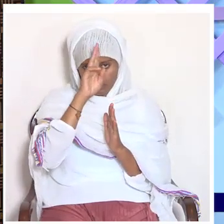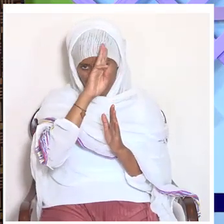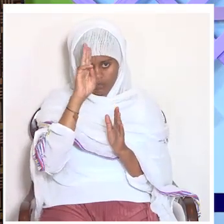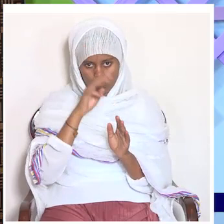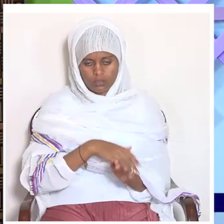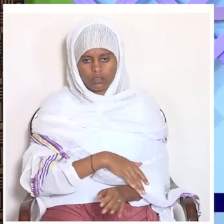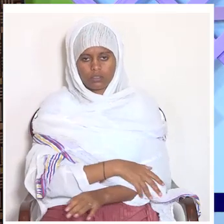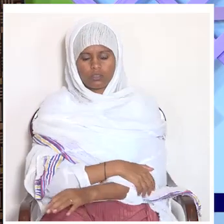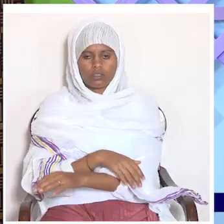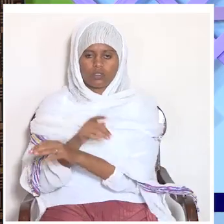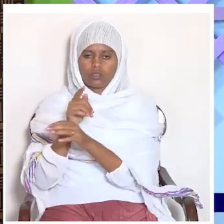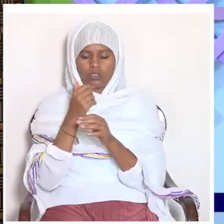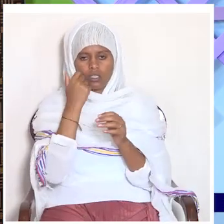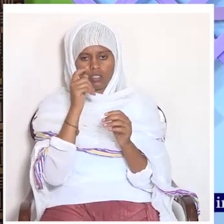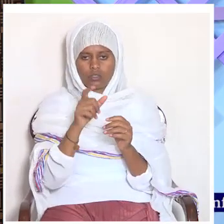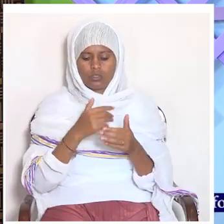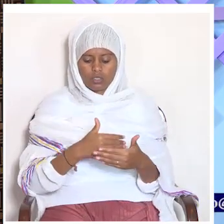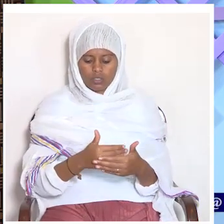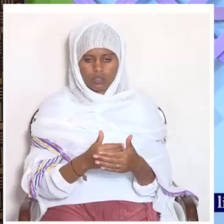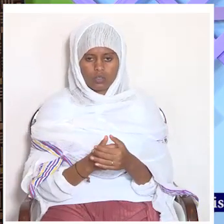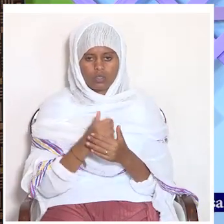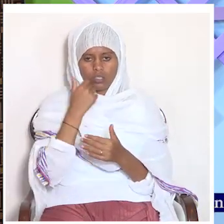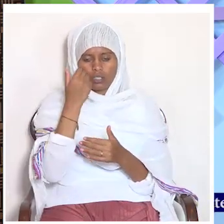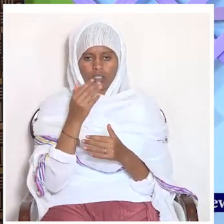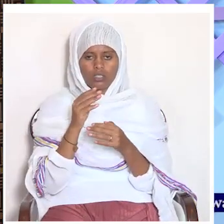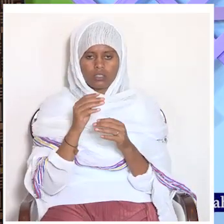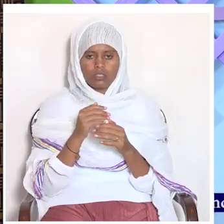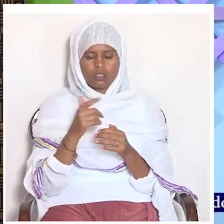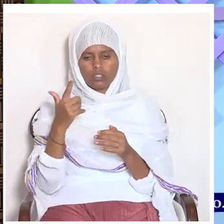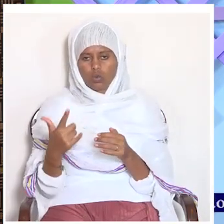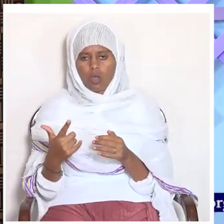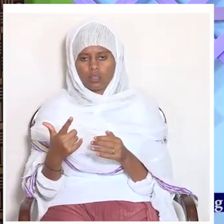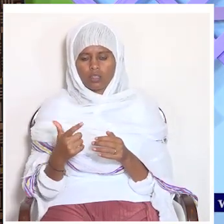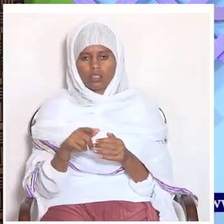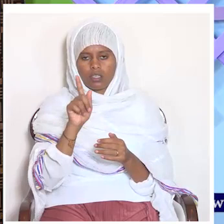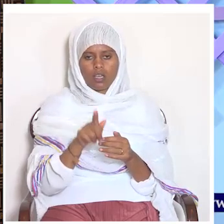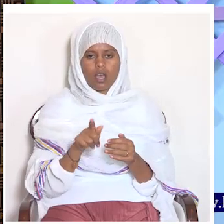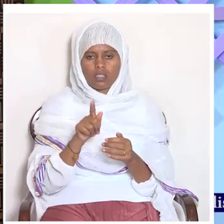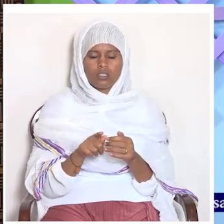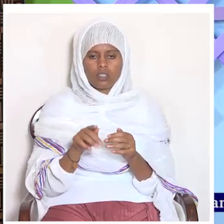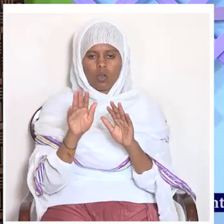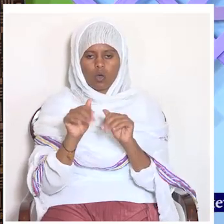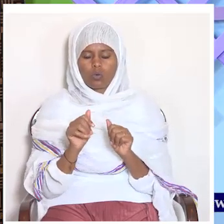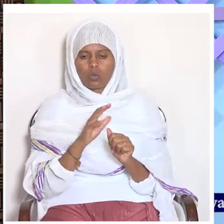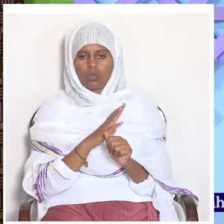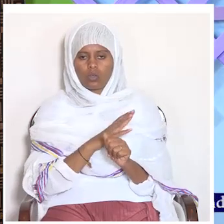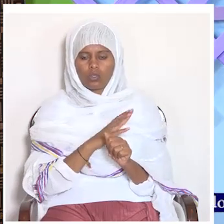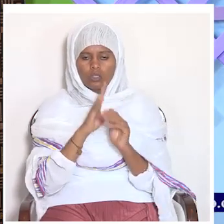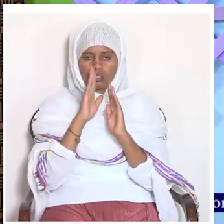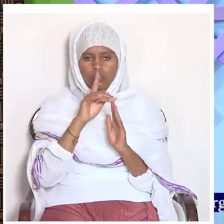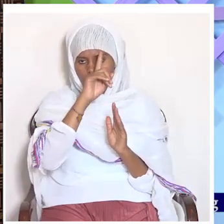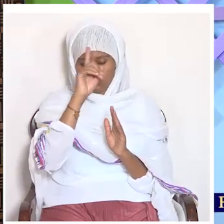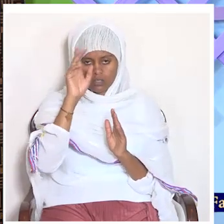ቅድስት ድንግል በዚ ዕለት እዚ ዝተፀንሰትሉ ዕለት 7 ነሃሴ ክኸውን